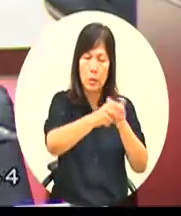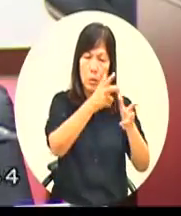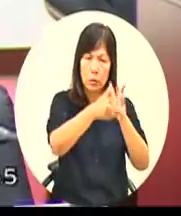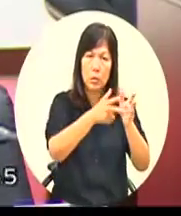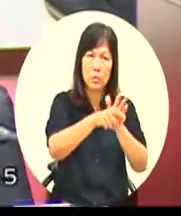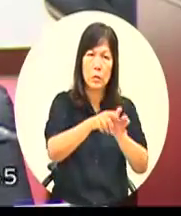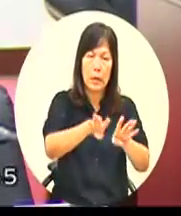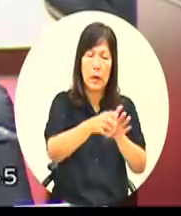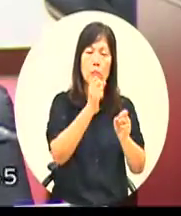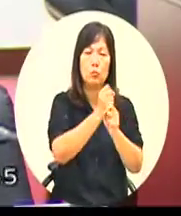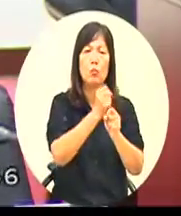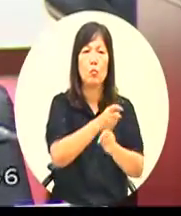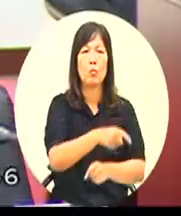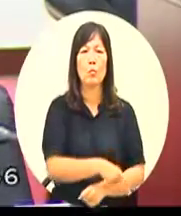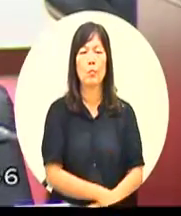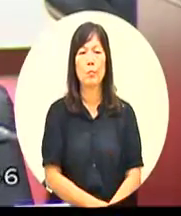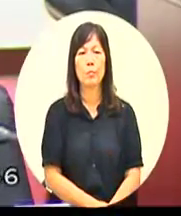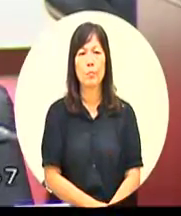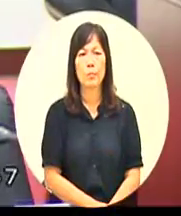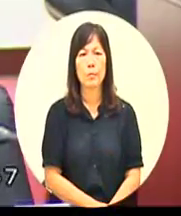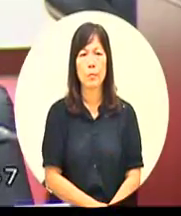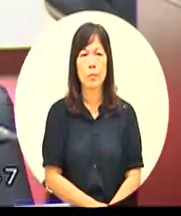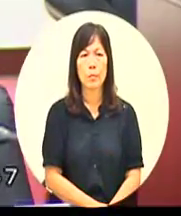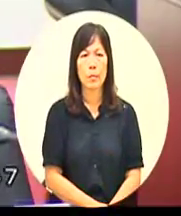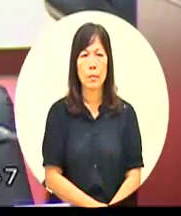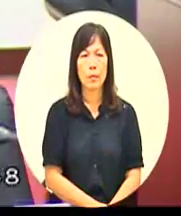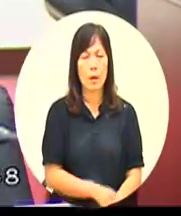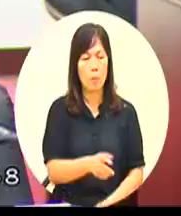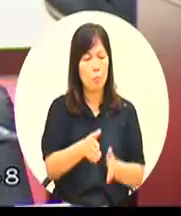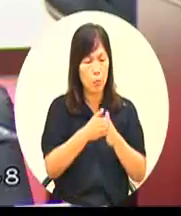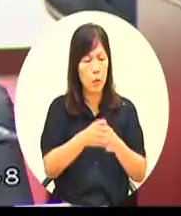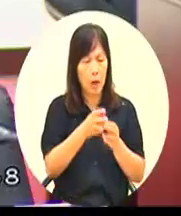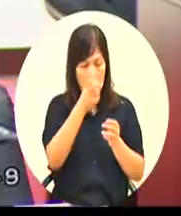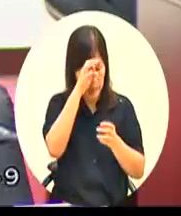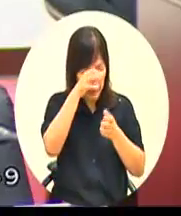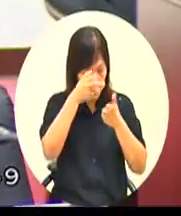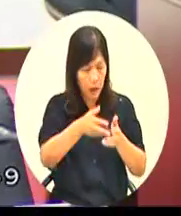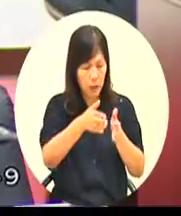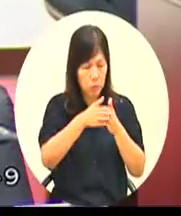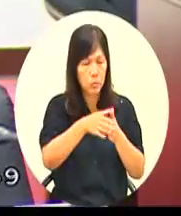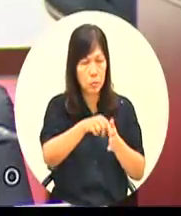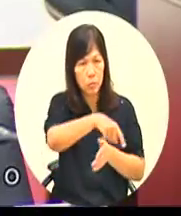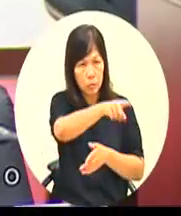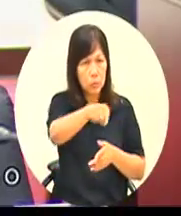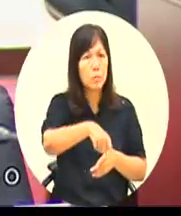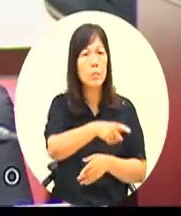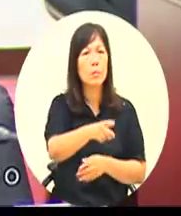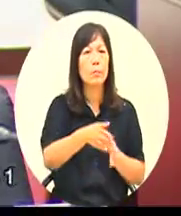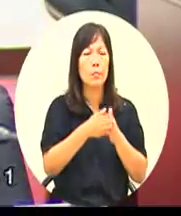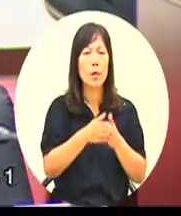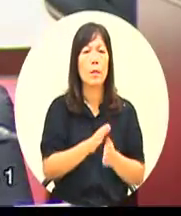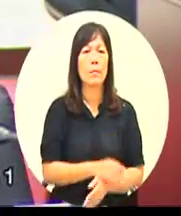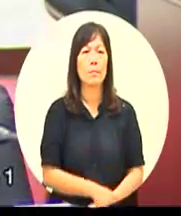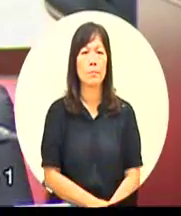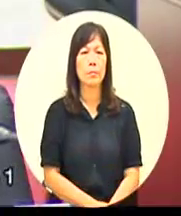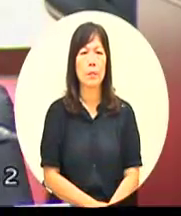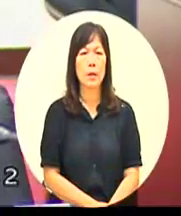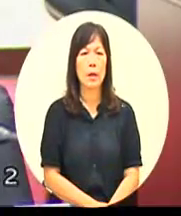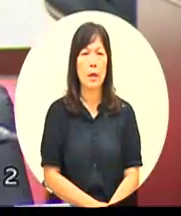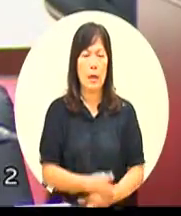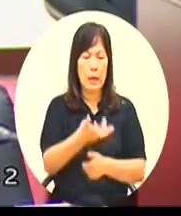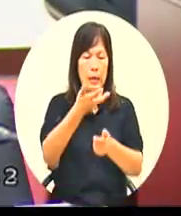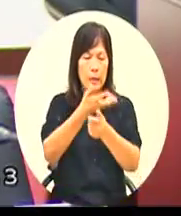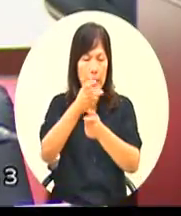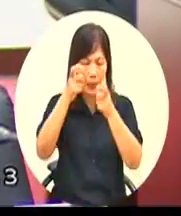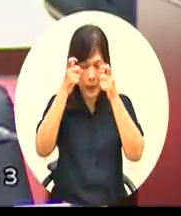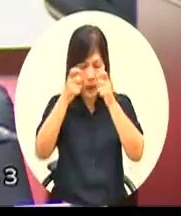创造出来的，所以我们更需要我们要去重视这个 工业带给我们的